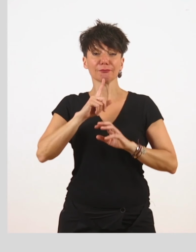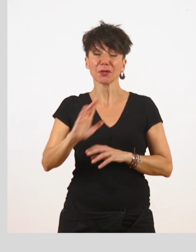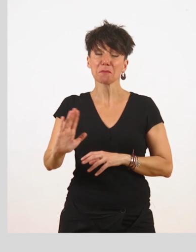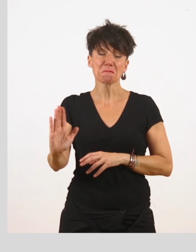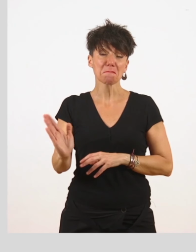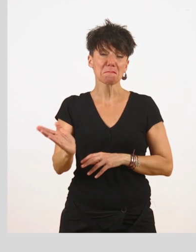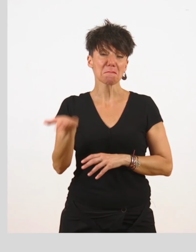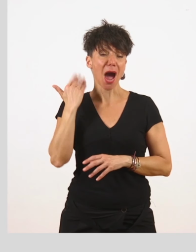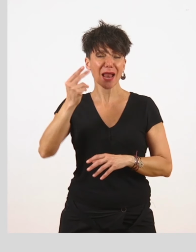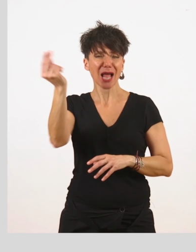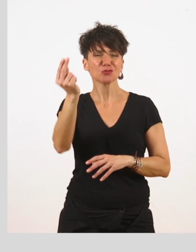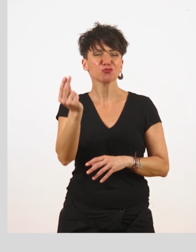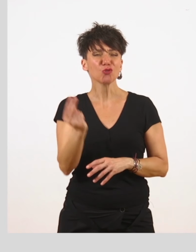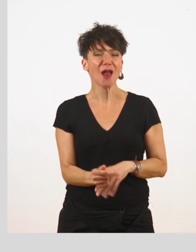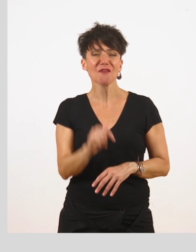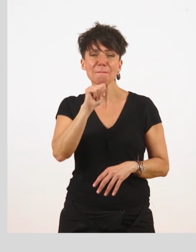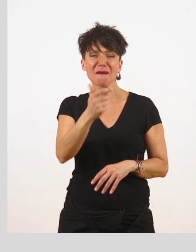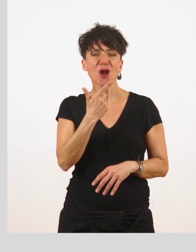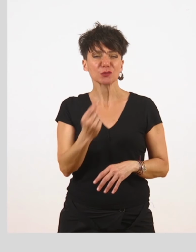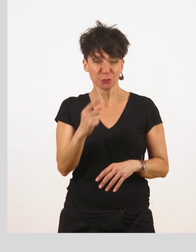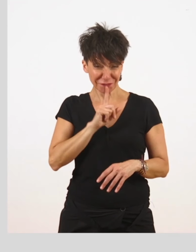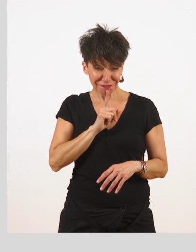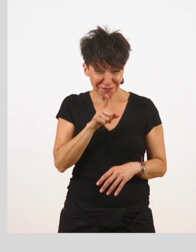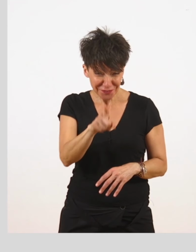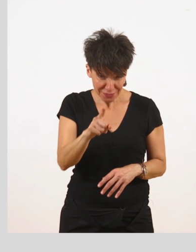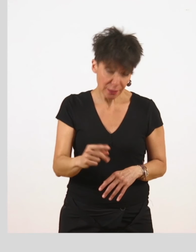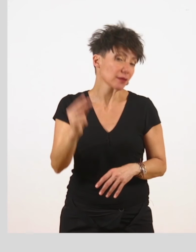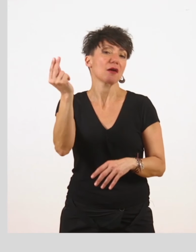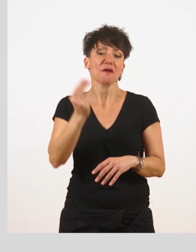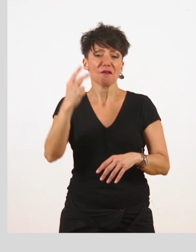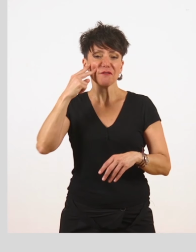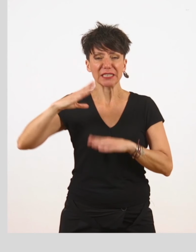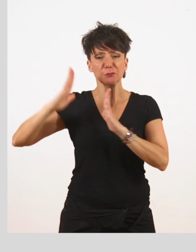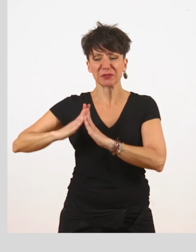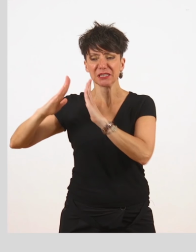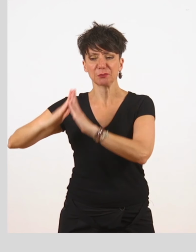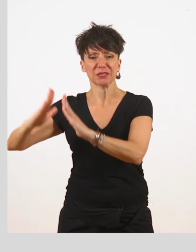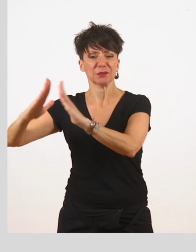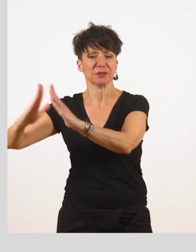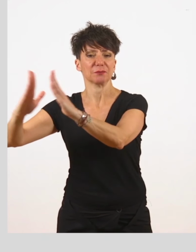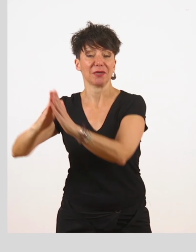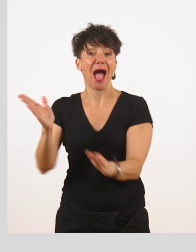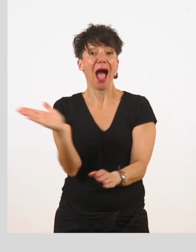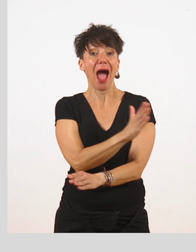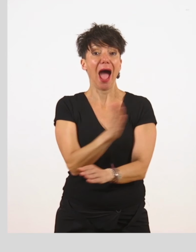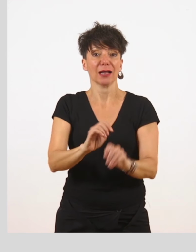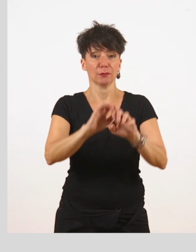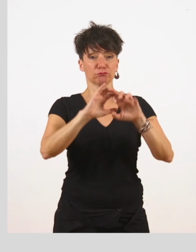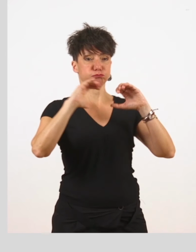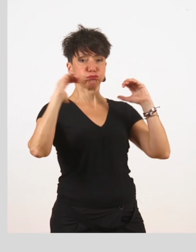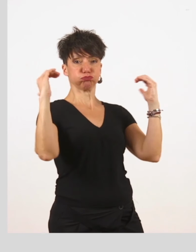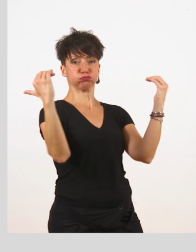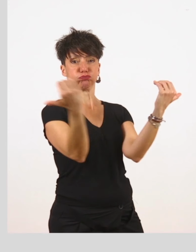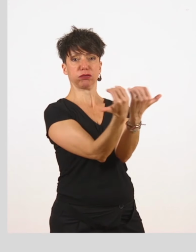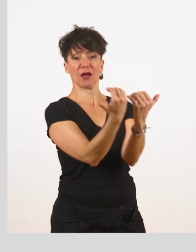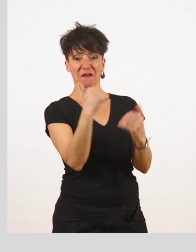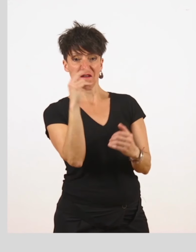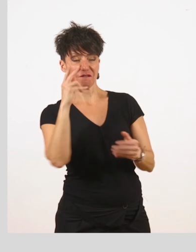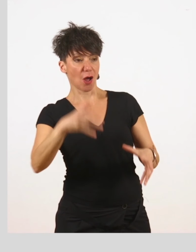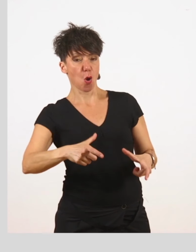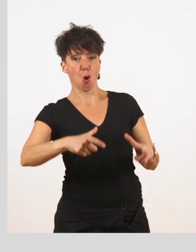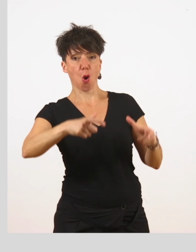γραβούρα. Είναι κάτι σαν ζωγραφιά. Μπορείτε να δείτε ότι φαίνονται τα σπίτια και πάλι αριστερά το μεγάλο στρογγυλό